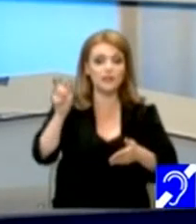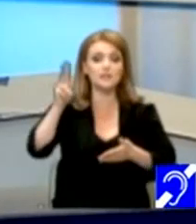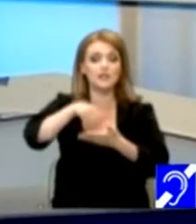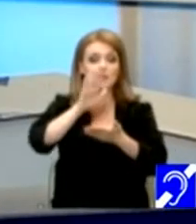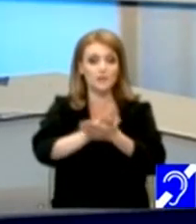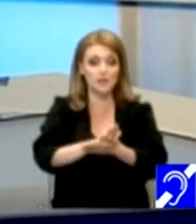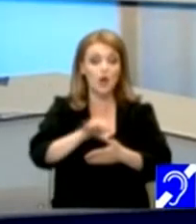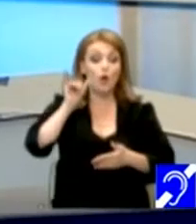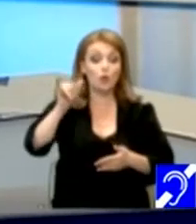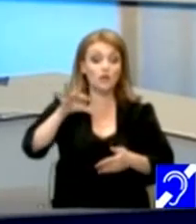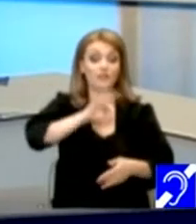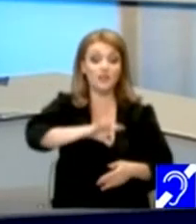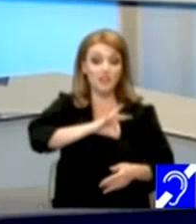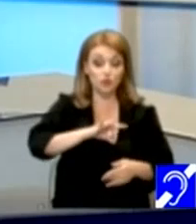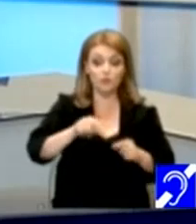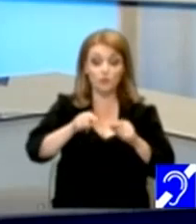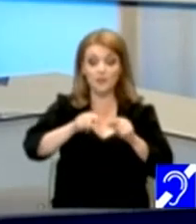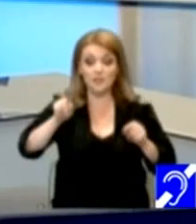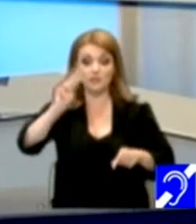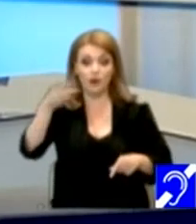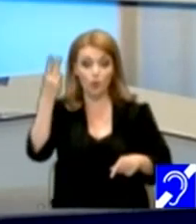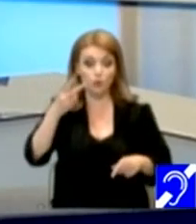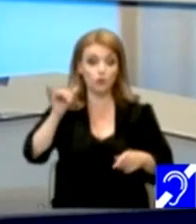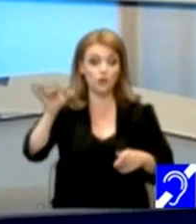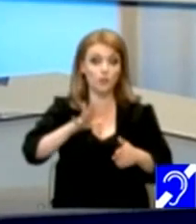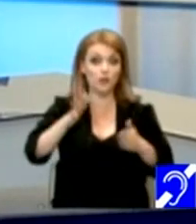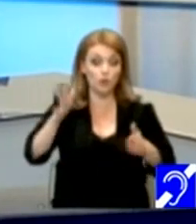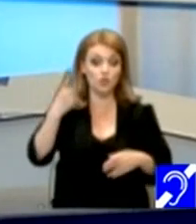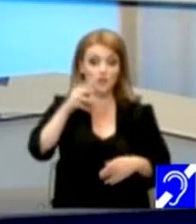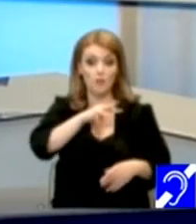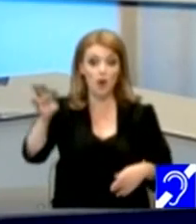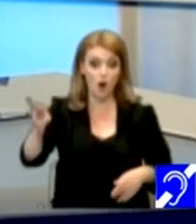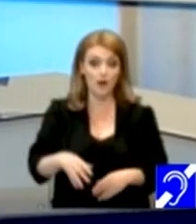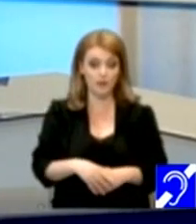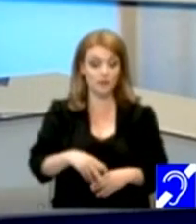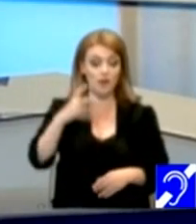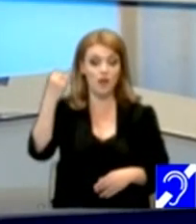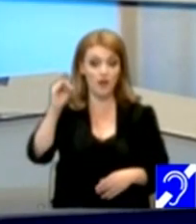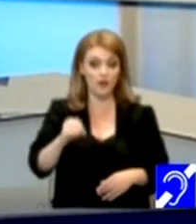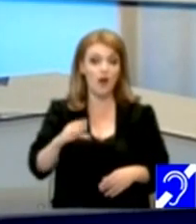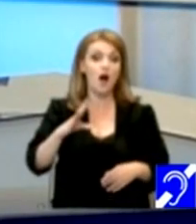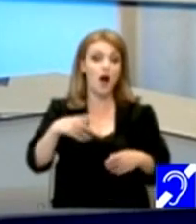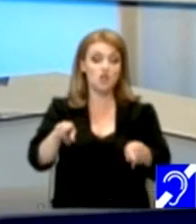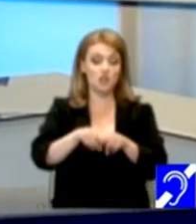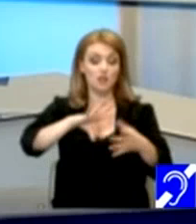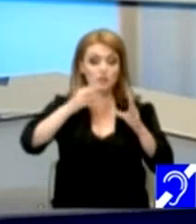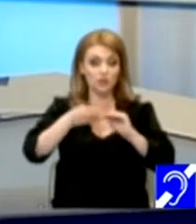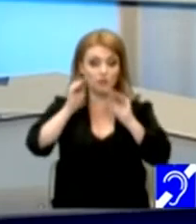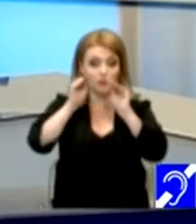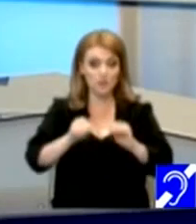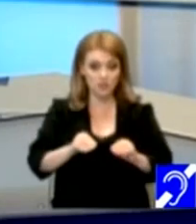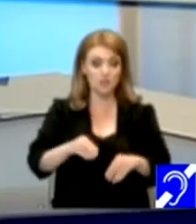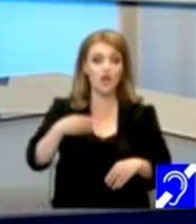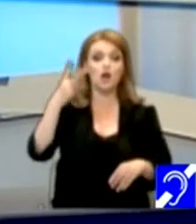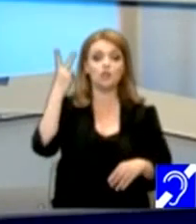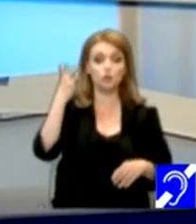în ultimii 2 ani. Potrivit datelor publicate de Asociația pentru Democrație Participativă pe site-ul alegeri.md,